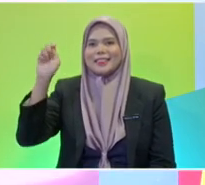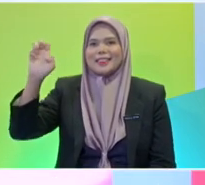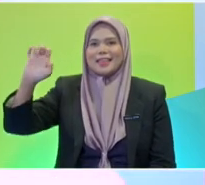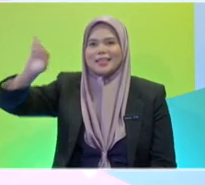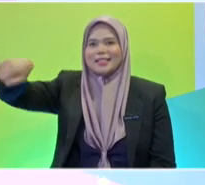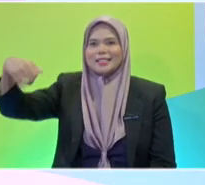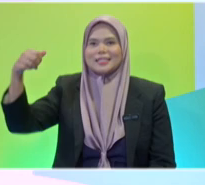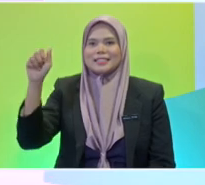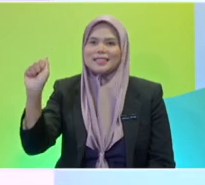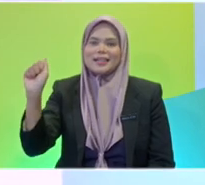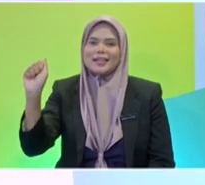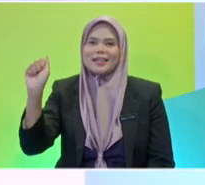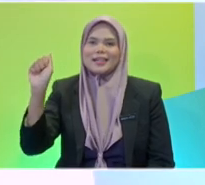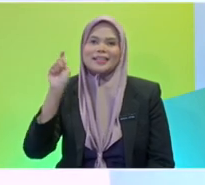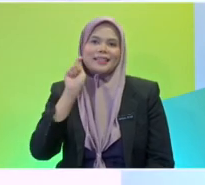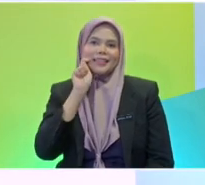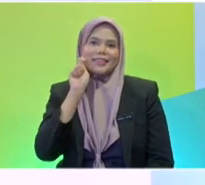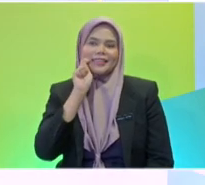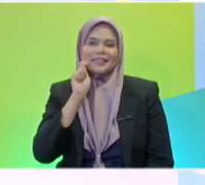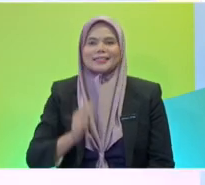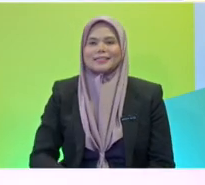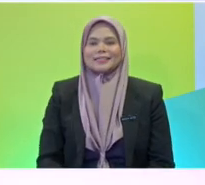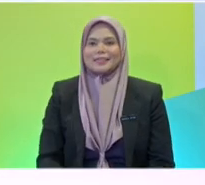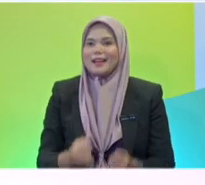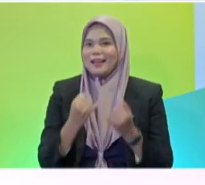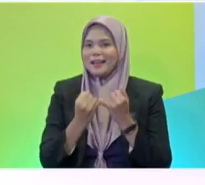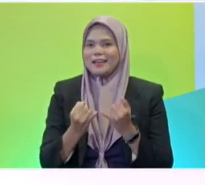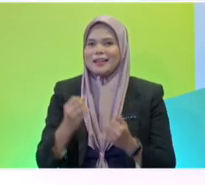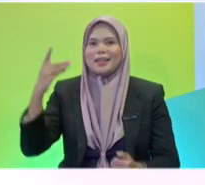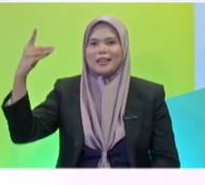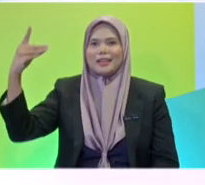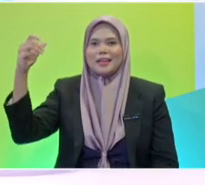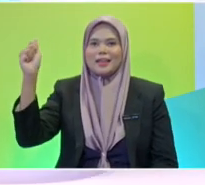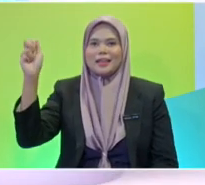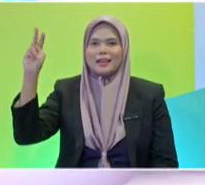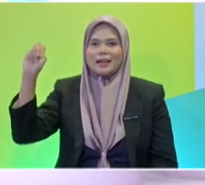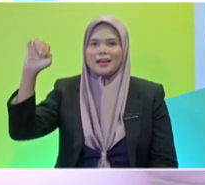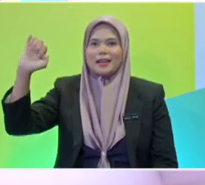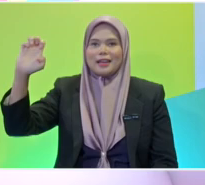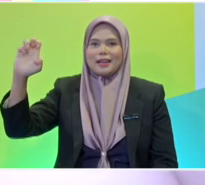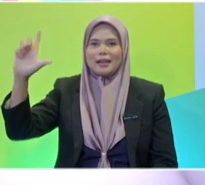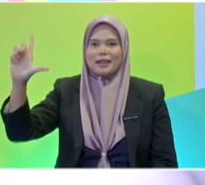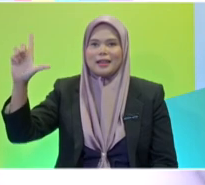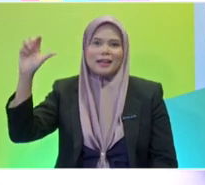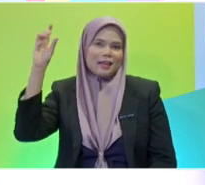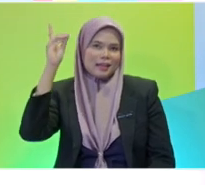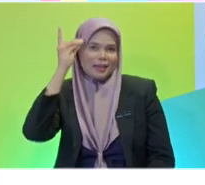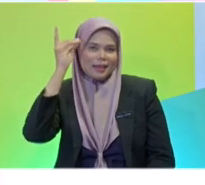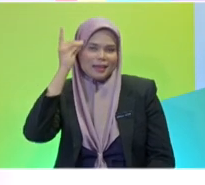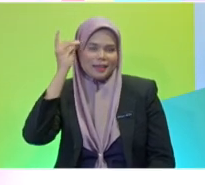Teja dan yang terakhir Daniel mikae silikanya Hai guys